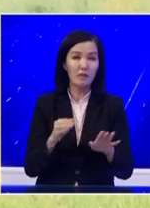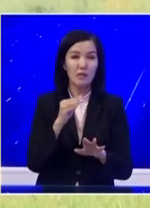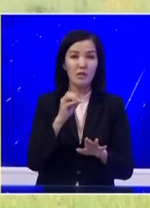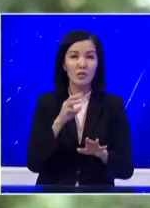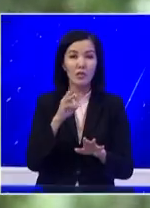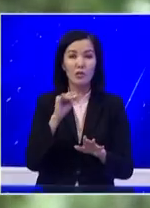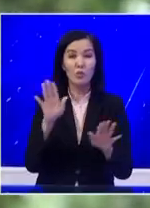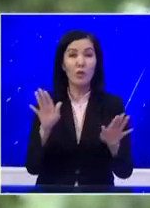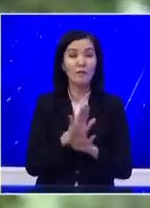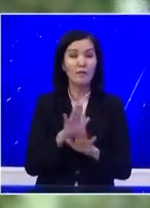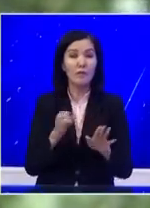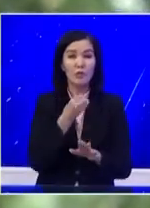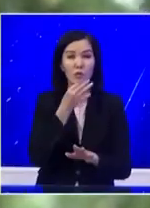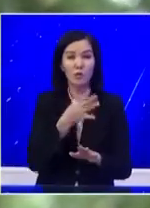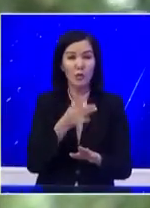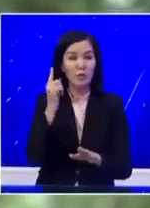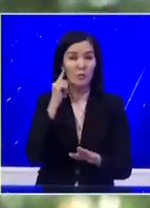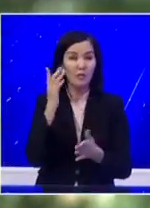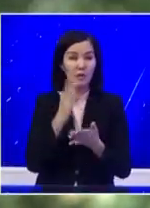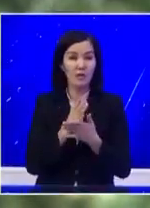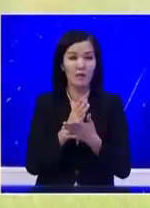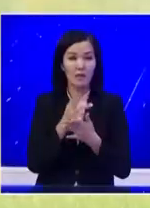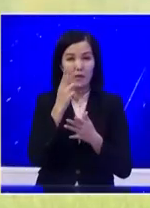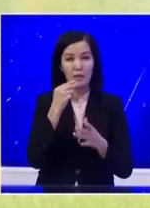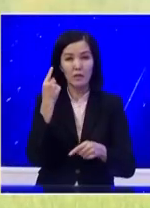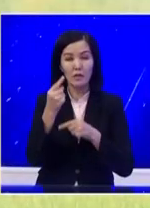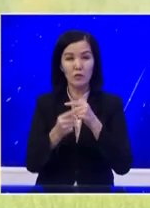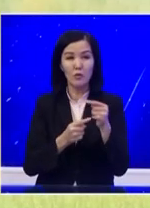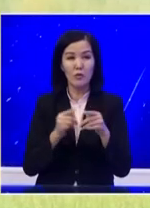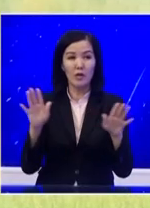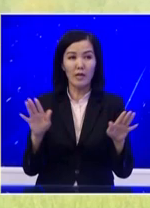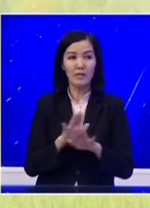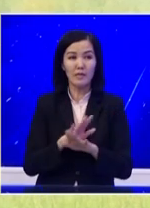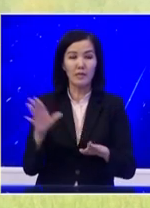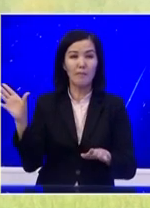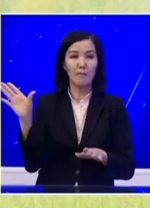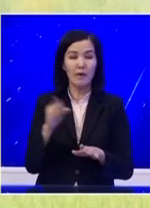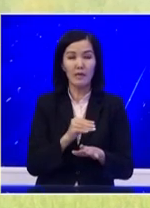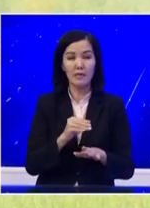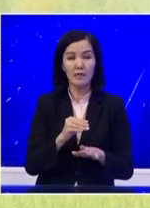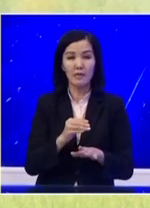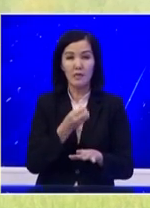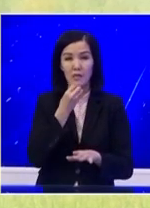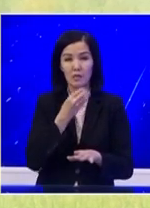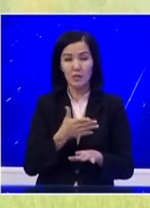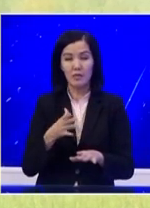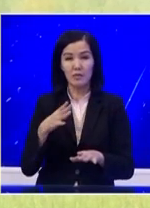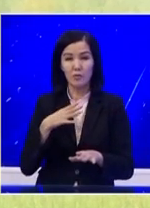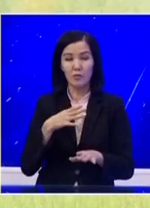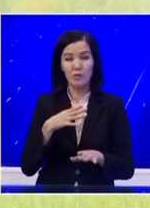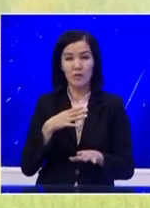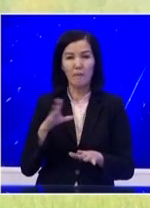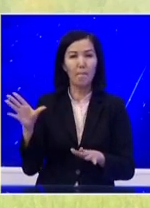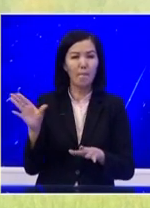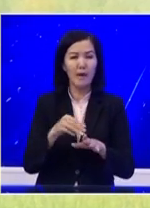керемет шырқалатын. Дәстүрлі әнге қатысты жүрген осында барша азаматты Бейсекең ерекше жақсы көрді. Қай қайсысы